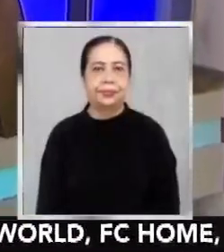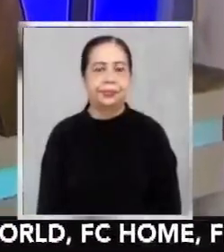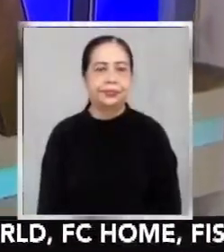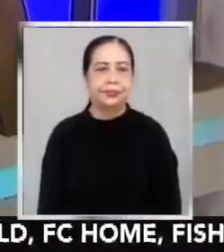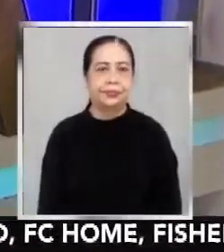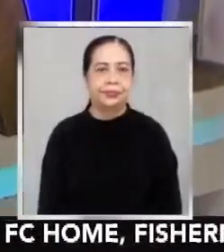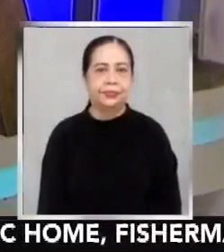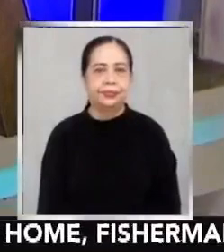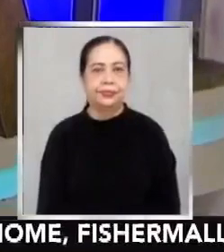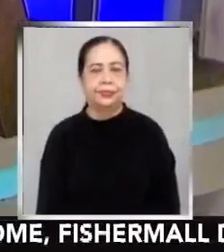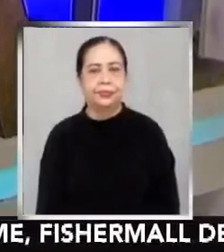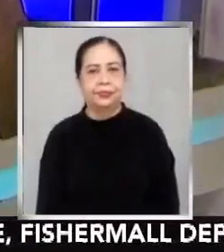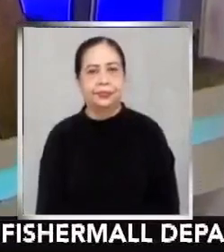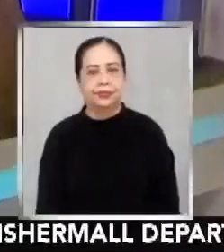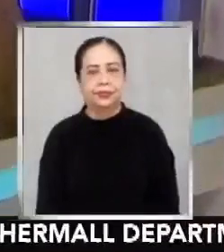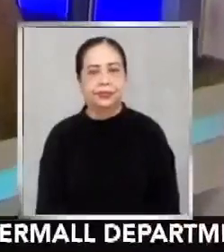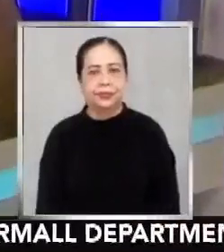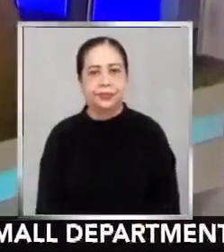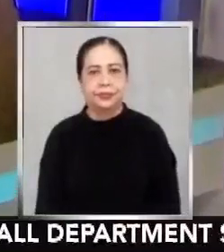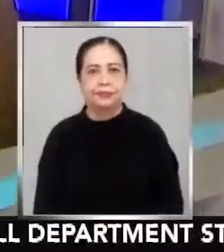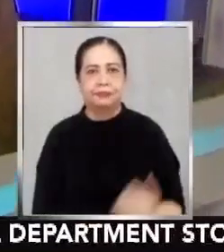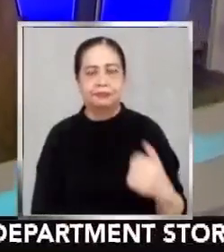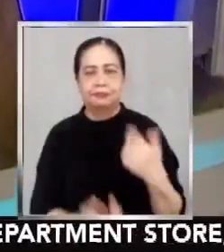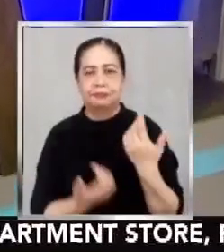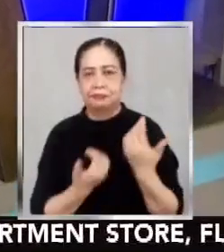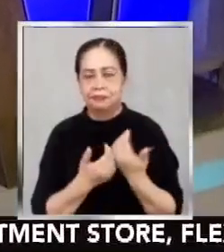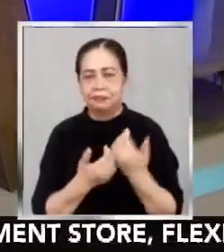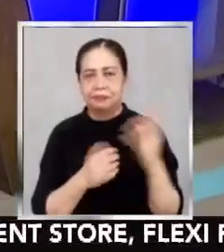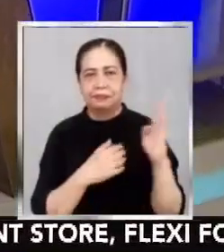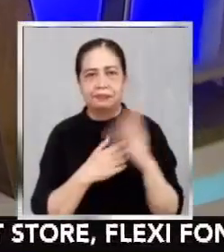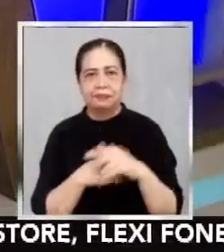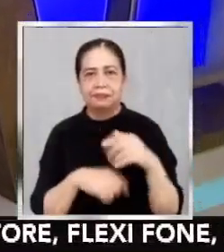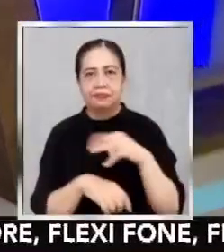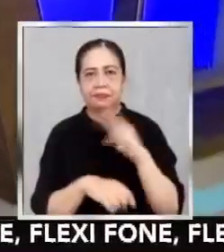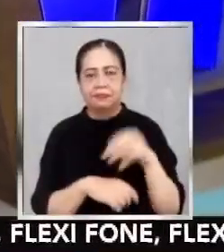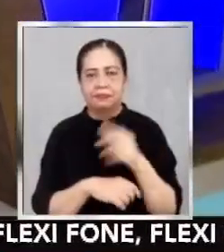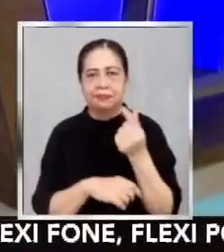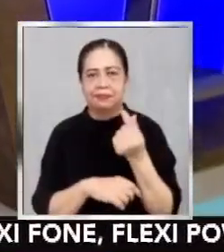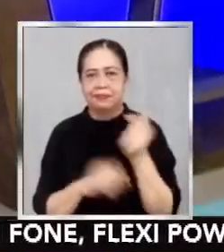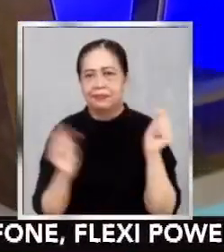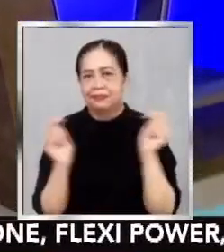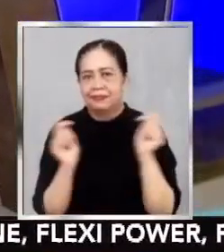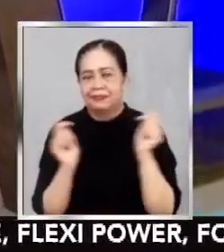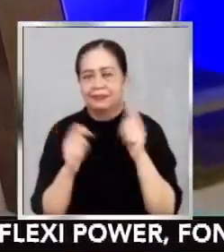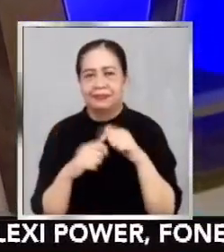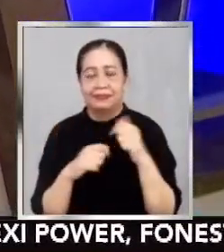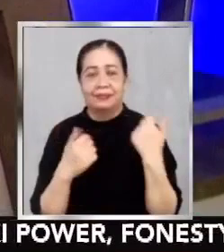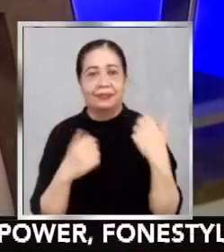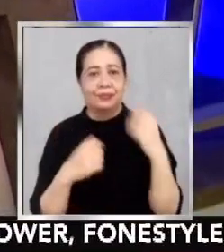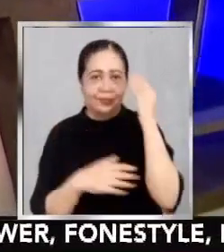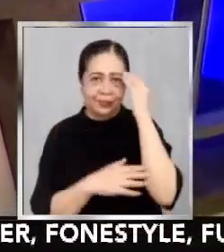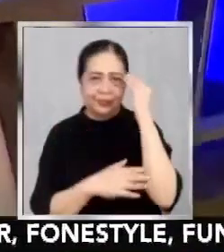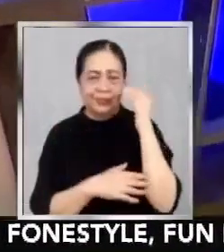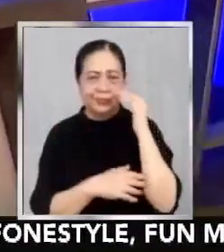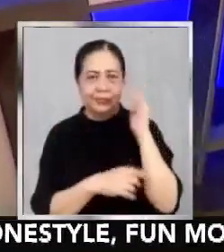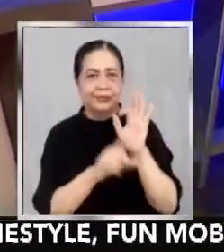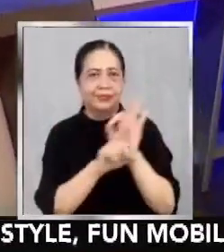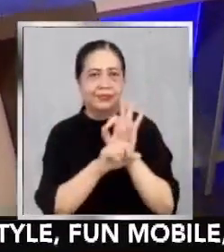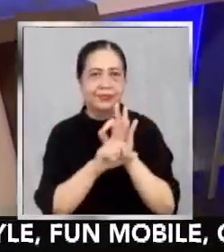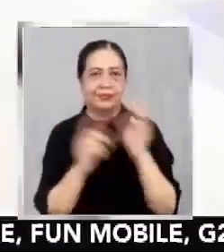Kauno is back in Manila. Muling maghahatid ng K-League sa Pinoy fans ang Korean Heartthrob para sa kanyang fan meeting ngayong